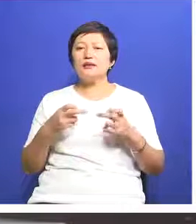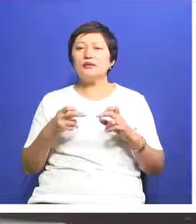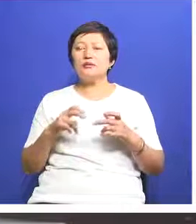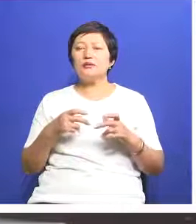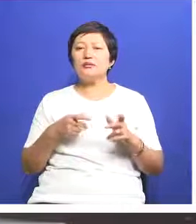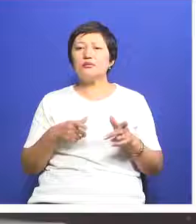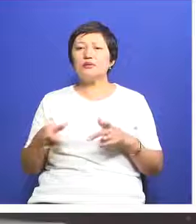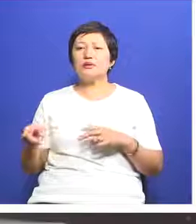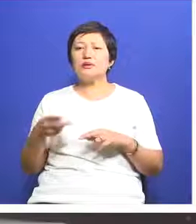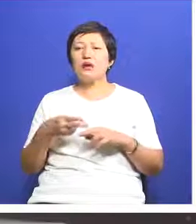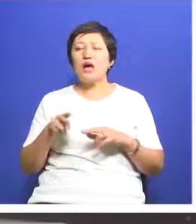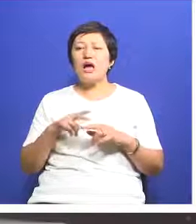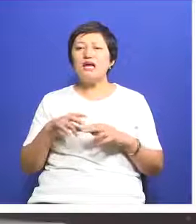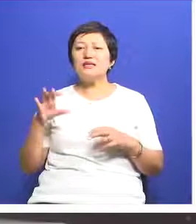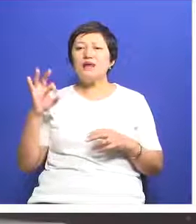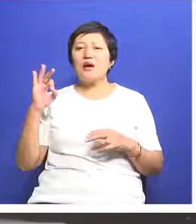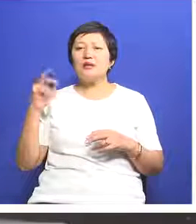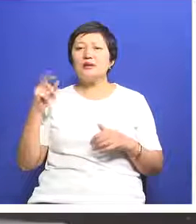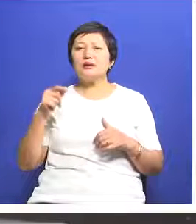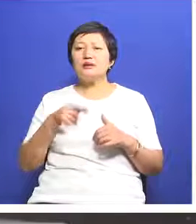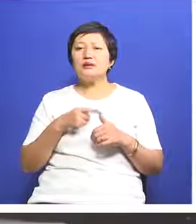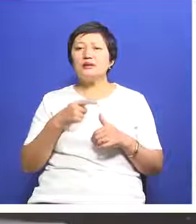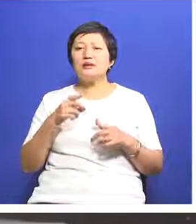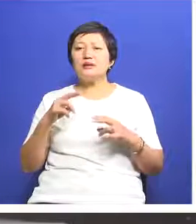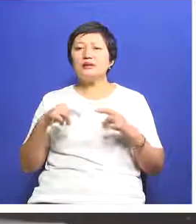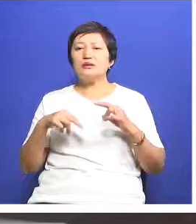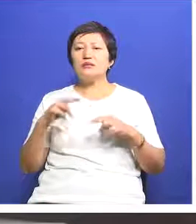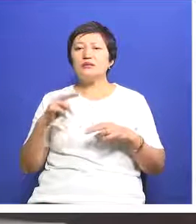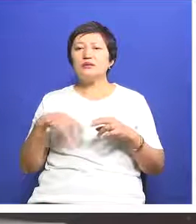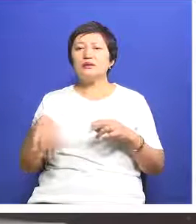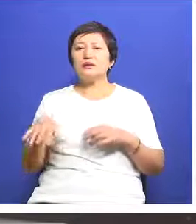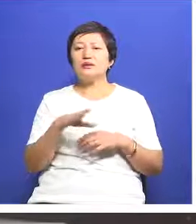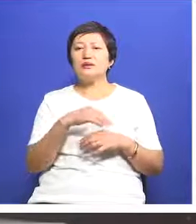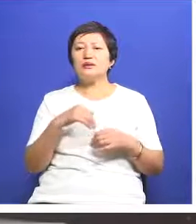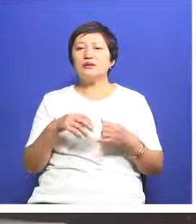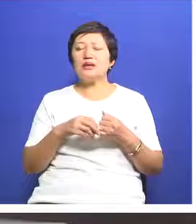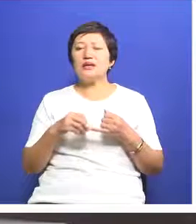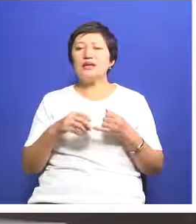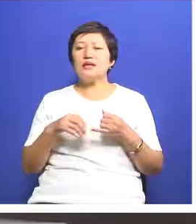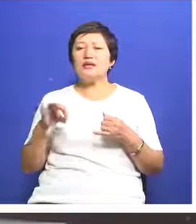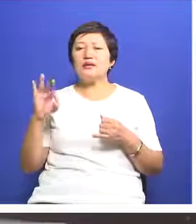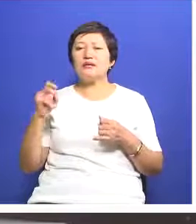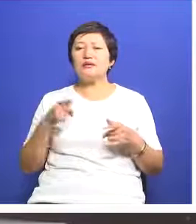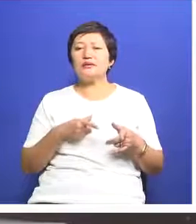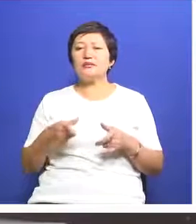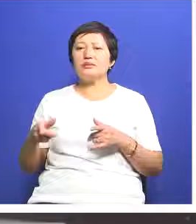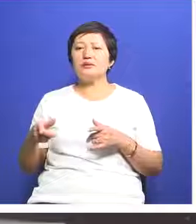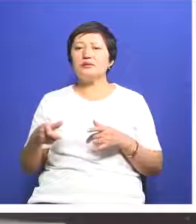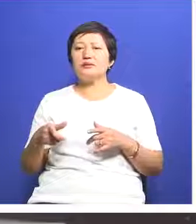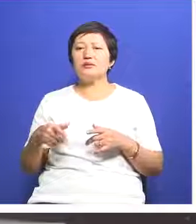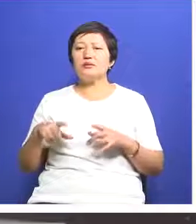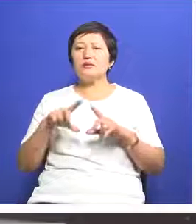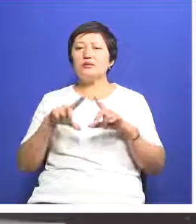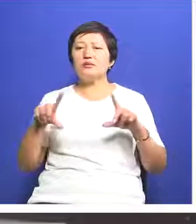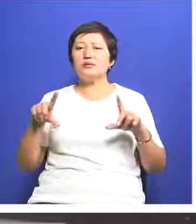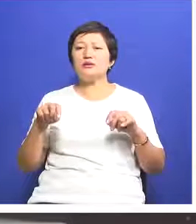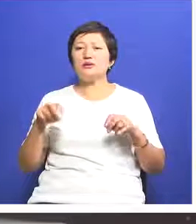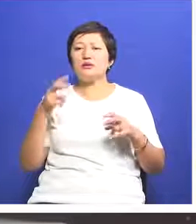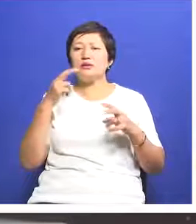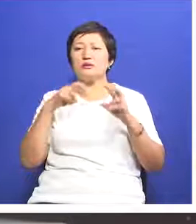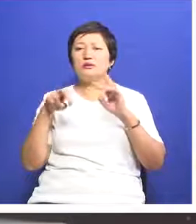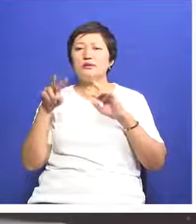орындық қой. Самұрық қазынадан салат, өздері келет. Біз енді жерін, инфраструктурасын береміз болды. Өздері салып, өздері